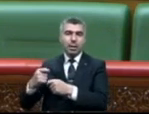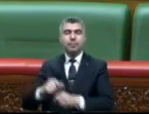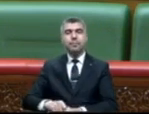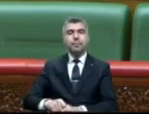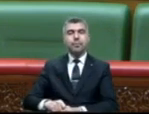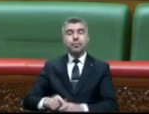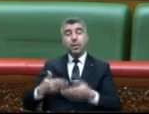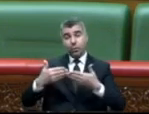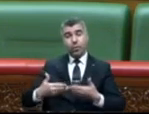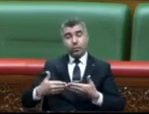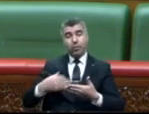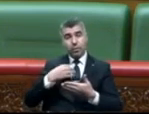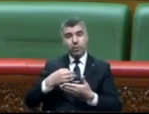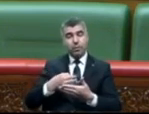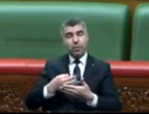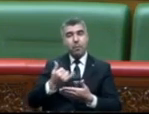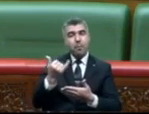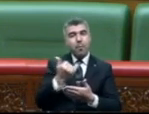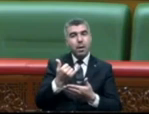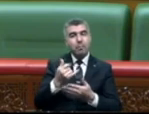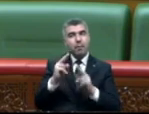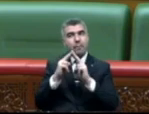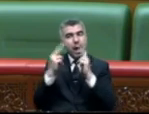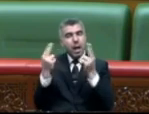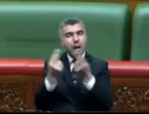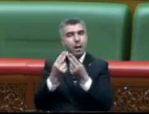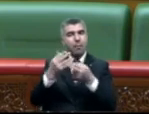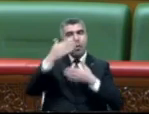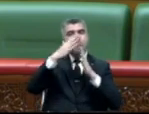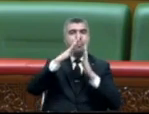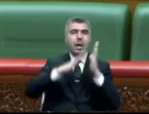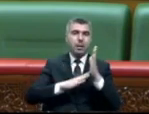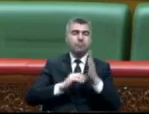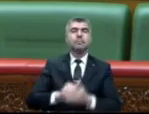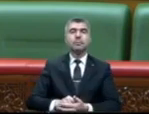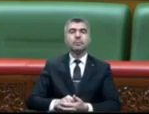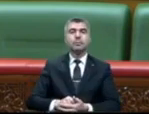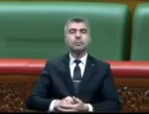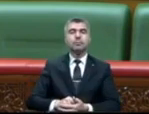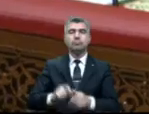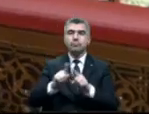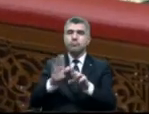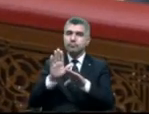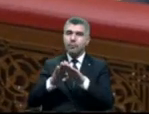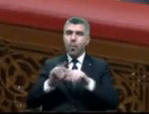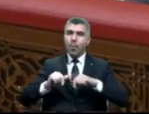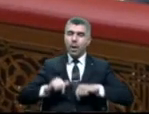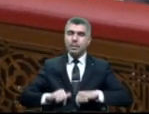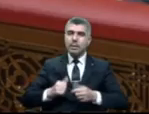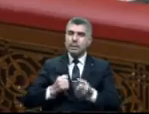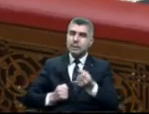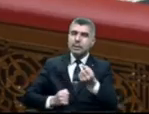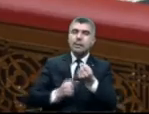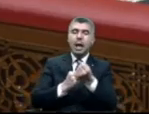في المنافسة ديال القطاع على الصعيد الدولي وعلى الصعيد الوطني، كنطلب من السيد الوزير يدعم القطاع